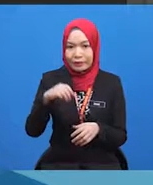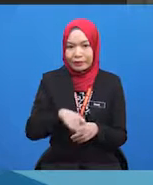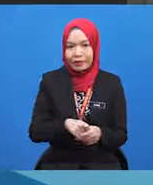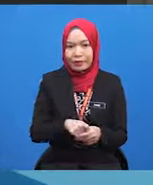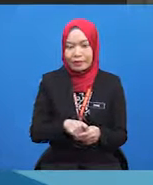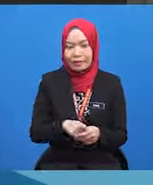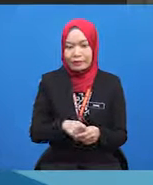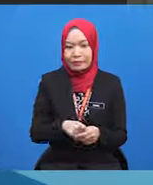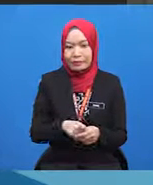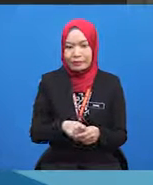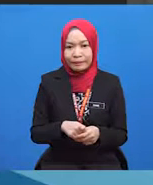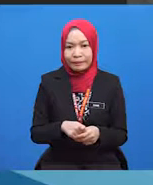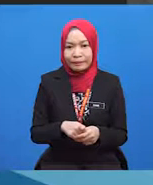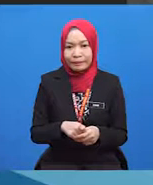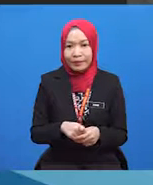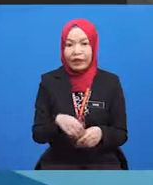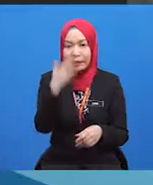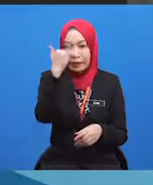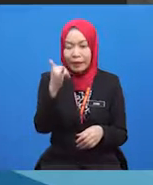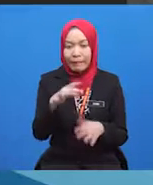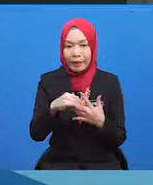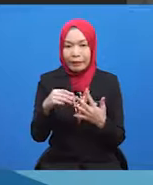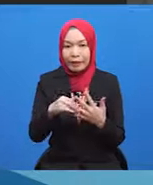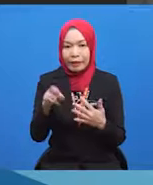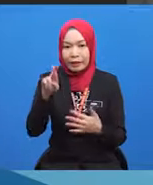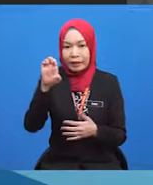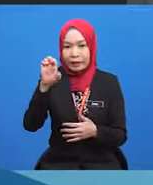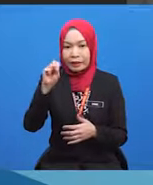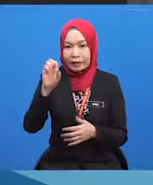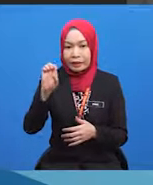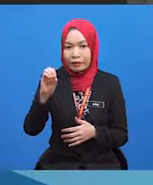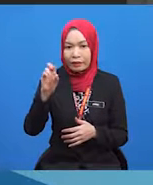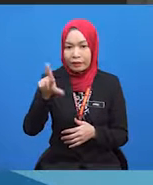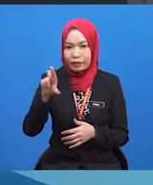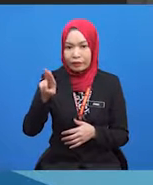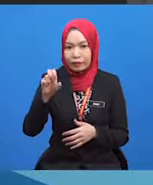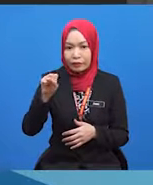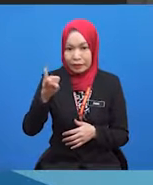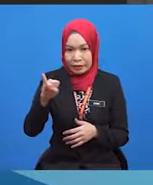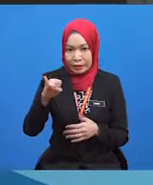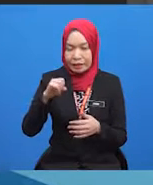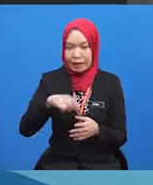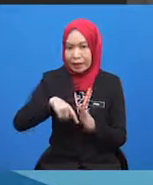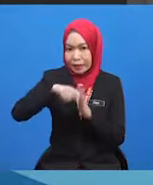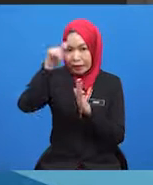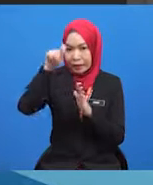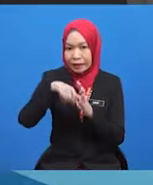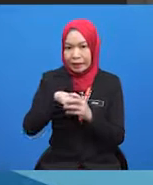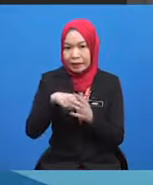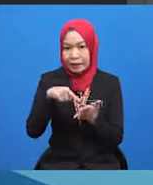inci. Mengapa cikgu memilih resolusi 300 piksel per inci? Ini